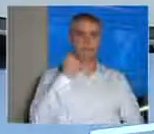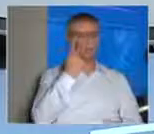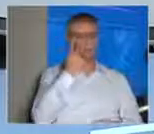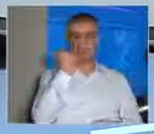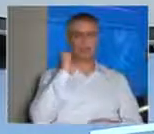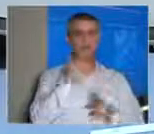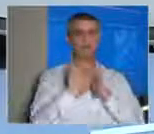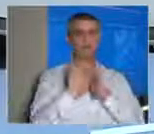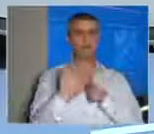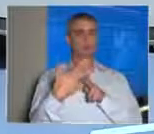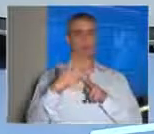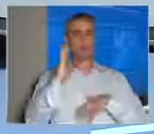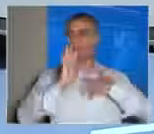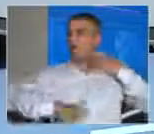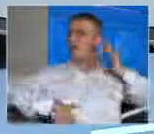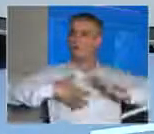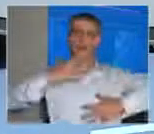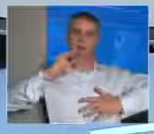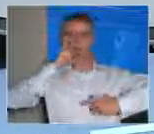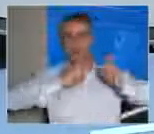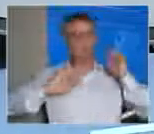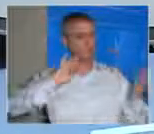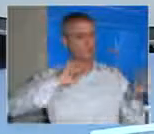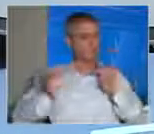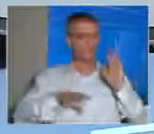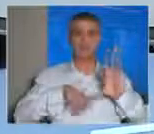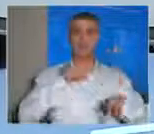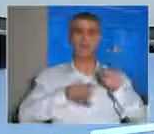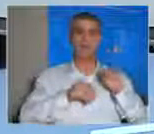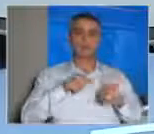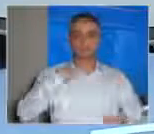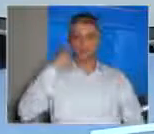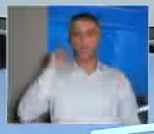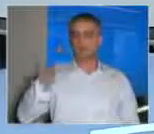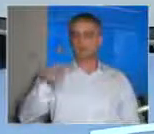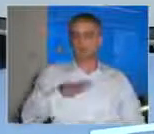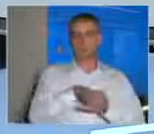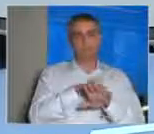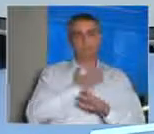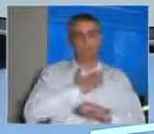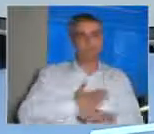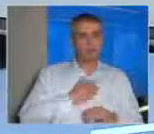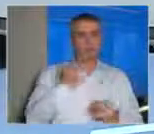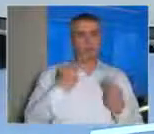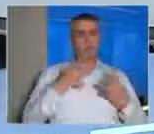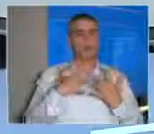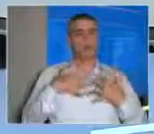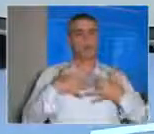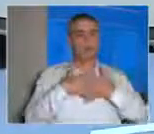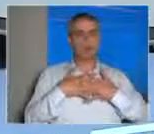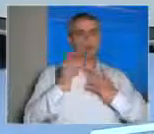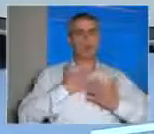היה נקי אתמול, אחרי כל הבלגן וכל הלוחים ואחרי מערכת בחירות. אני חושבת שגם הם הרגישו שהם רצו קצת יותר אחדות,